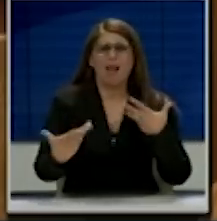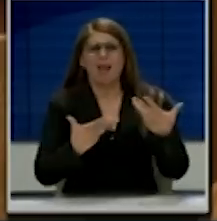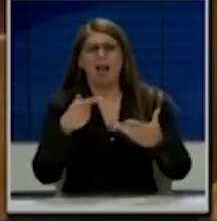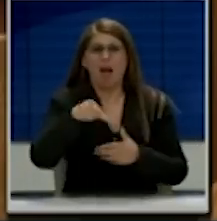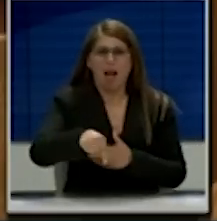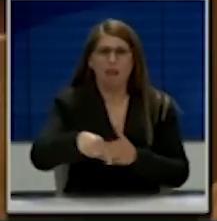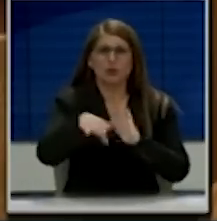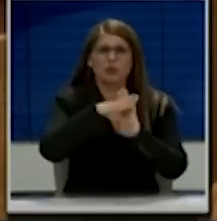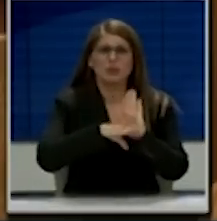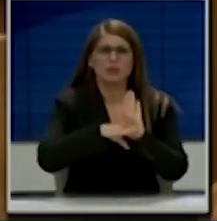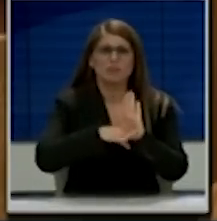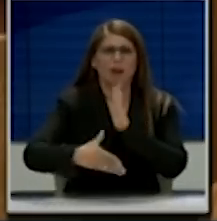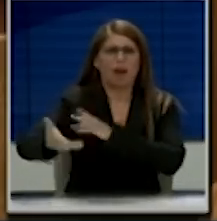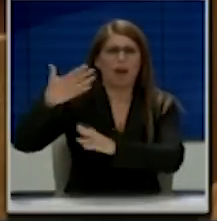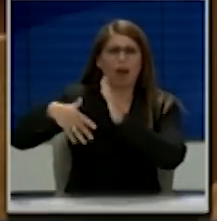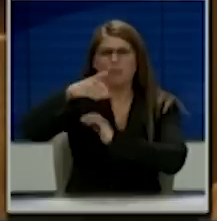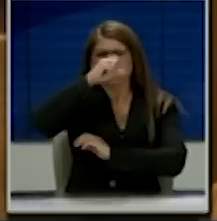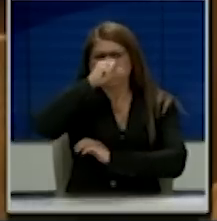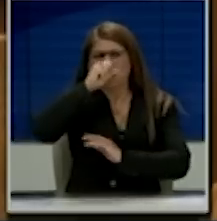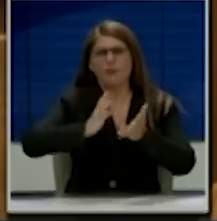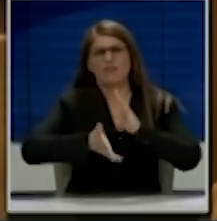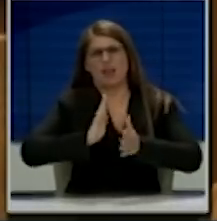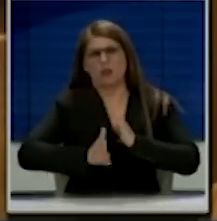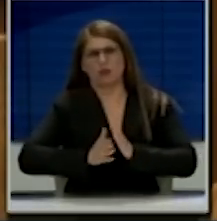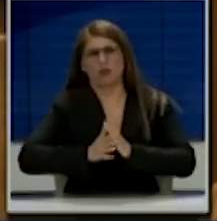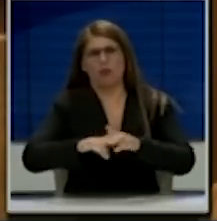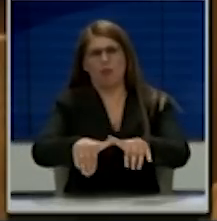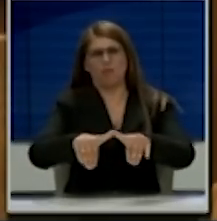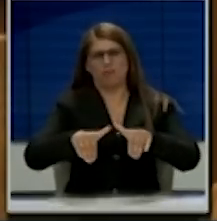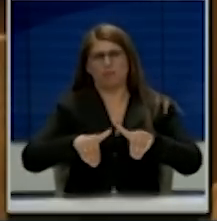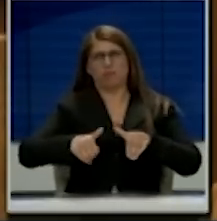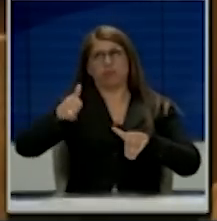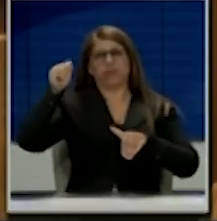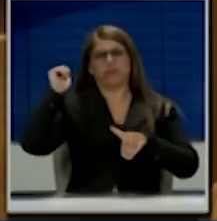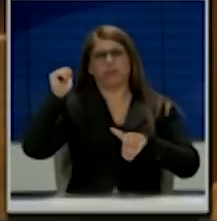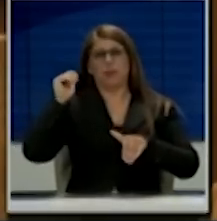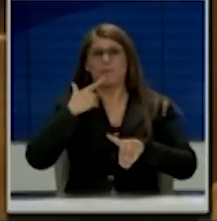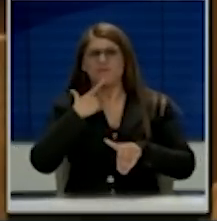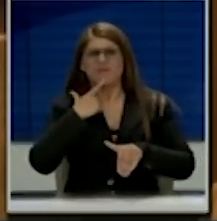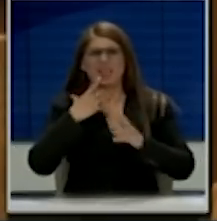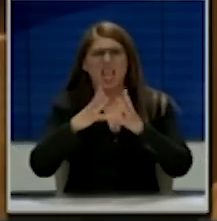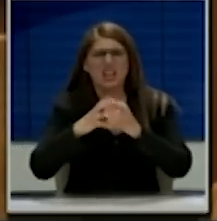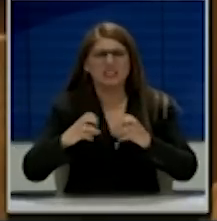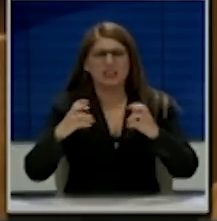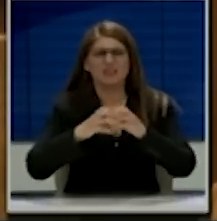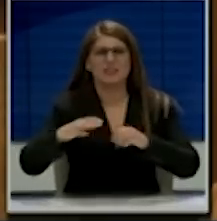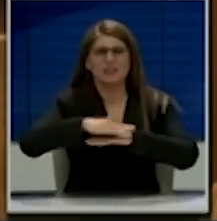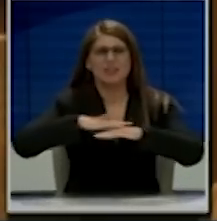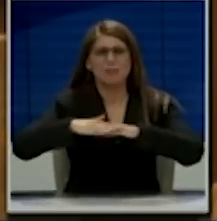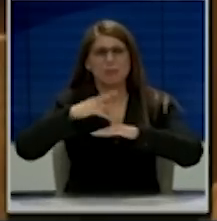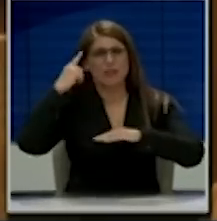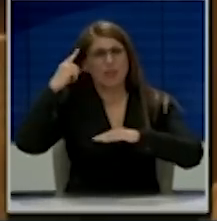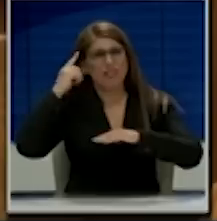είναι αναχρονισμός, βαρβαρότητα, οπισθοδρόμηση και σύψη στο επίπεδο των